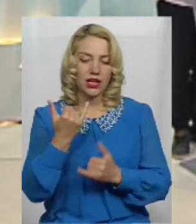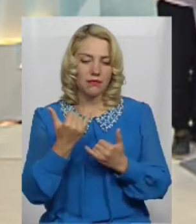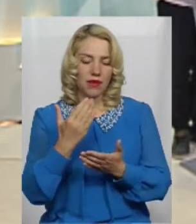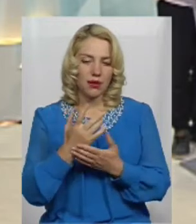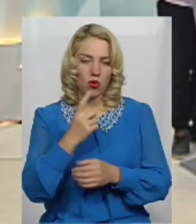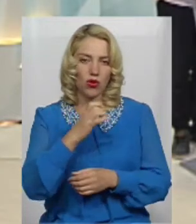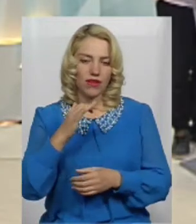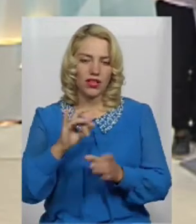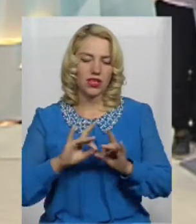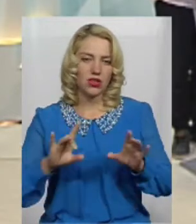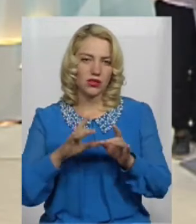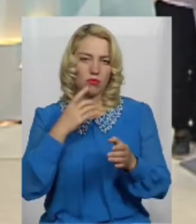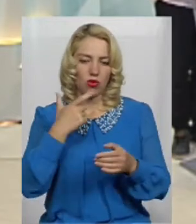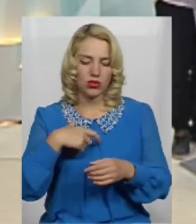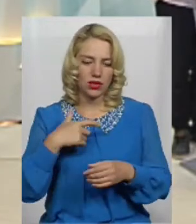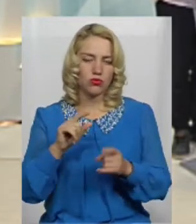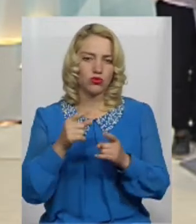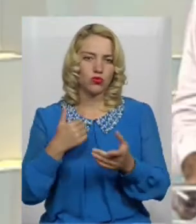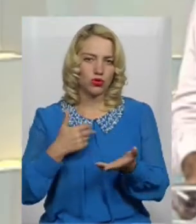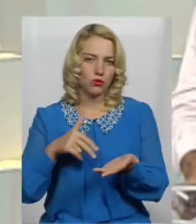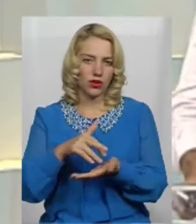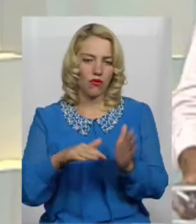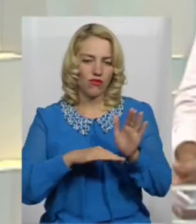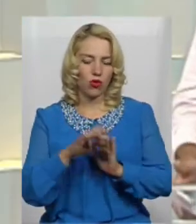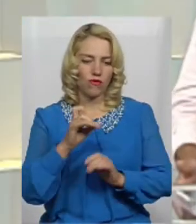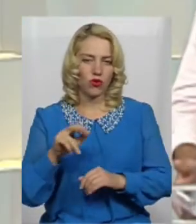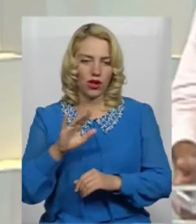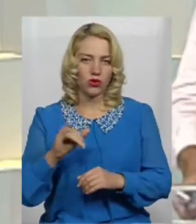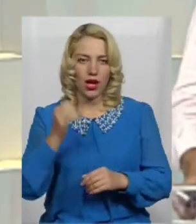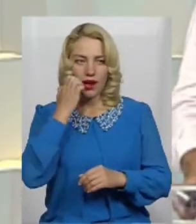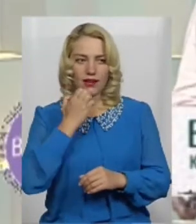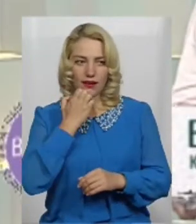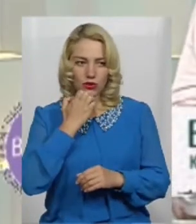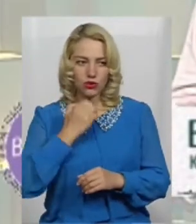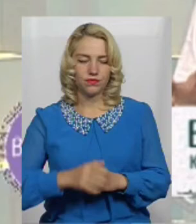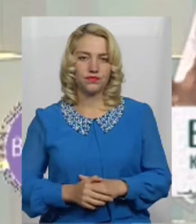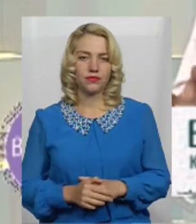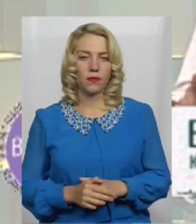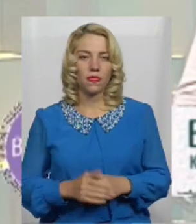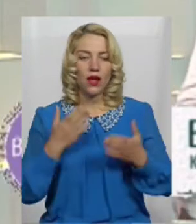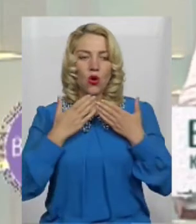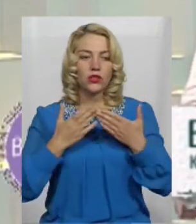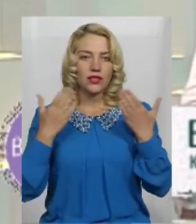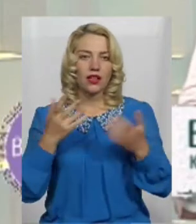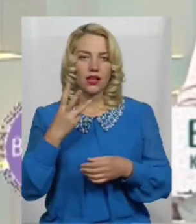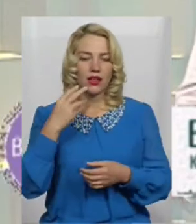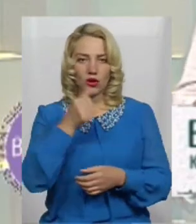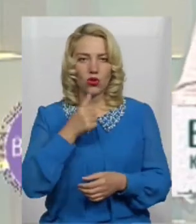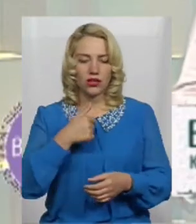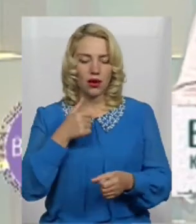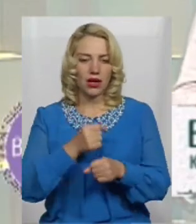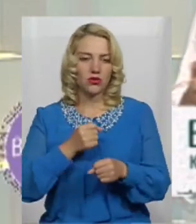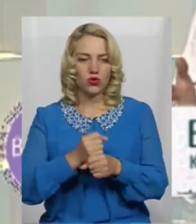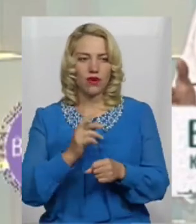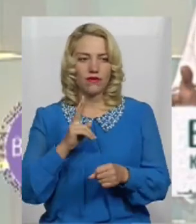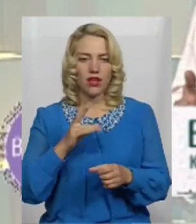для аргументації свого походу у Верховну Раду. Прошу. Дуже дякую. Останні 3 роки я